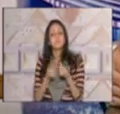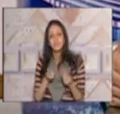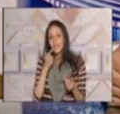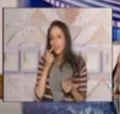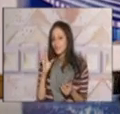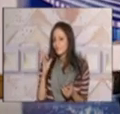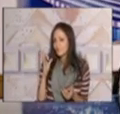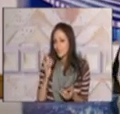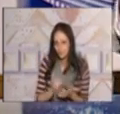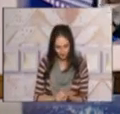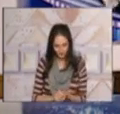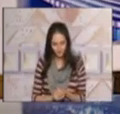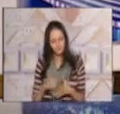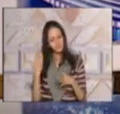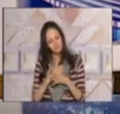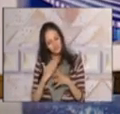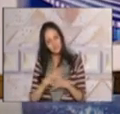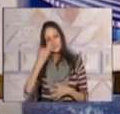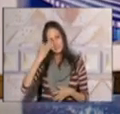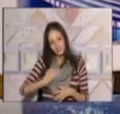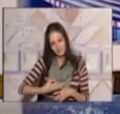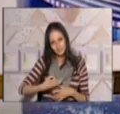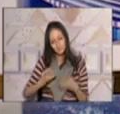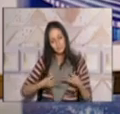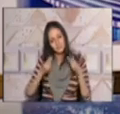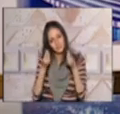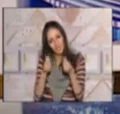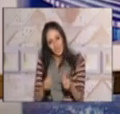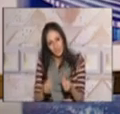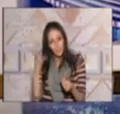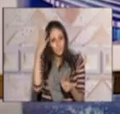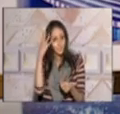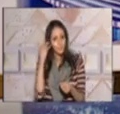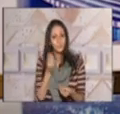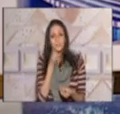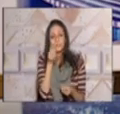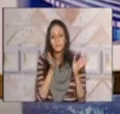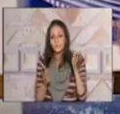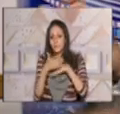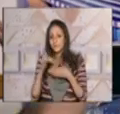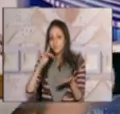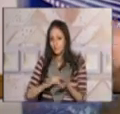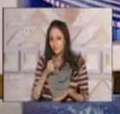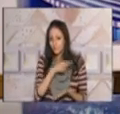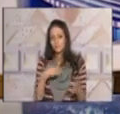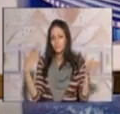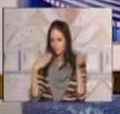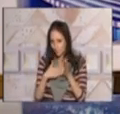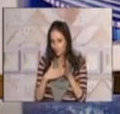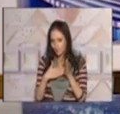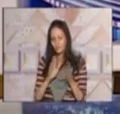جائزة للموظف اللي هو دون المستويات الإدارية عشان يبتدي من الأول ومن مرحلة مبكرة في مساره